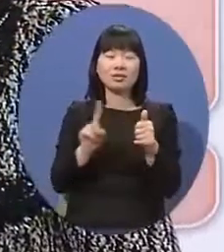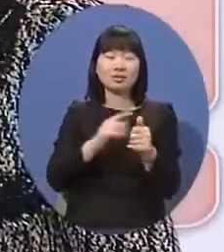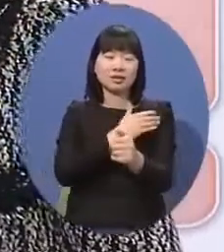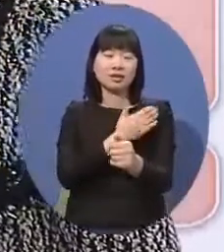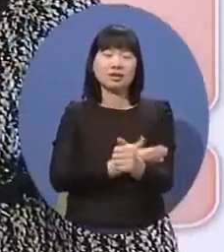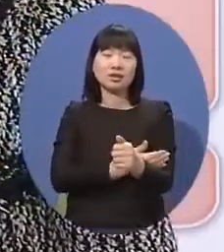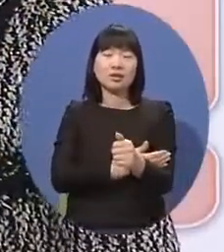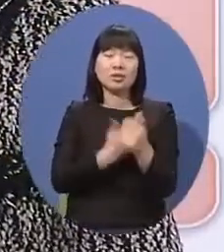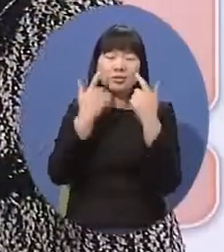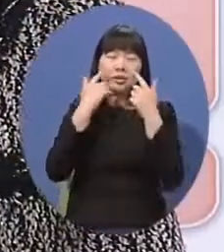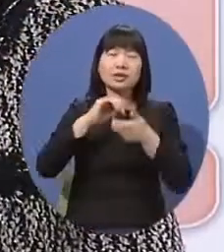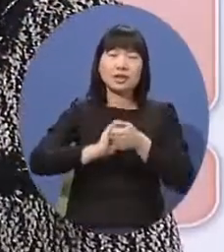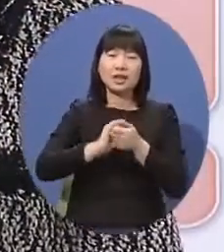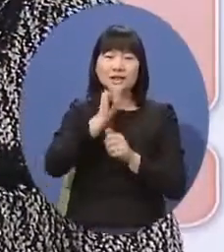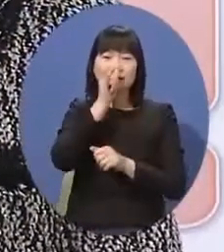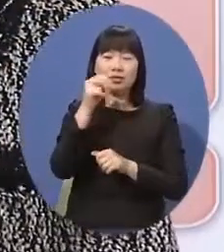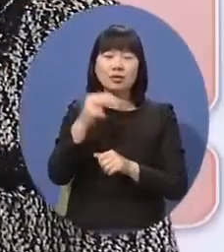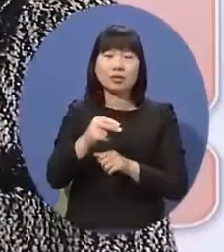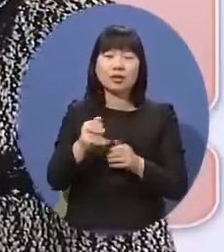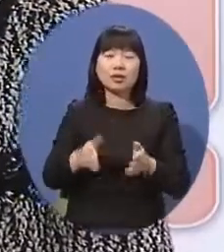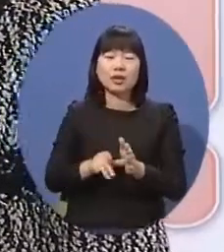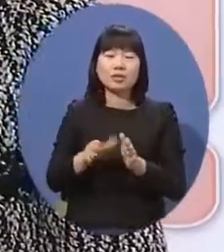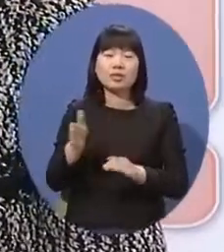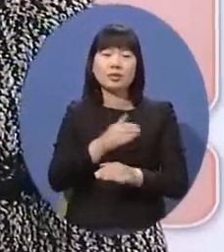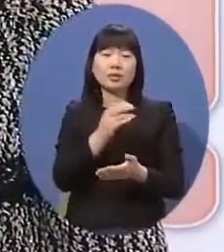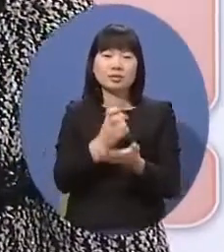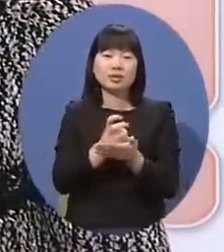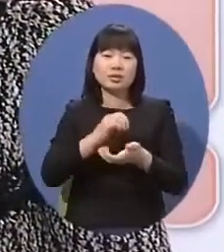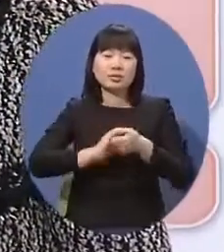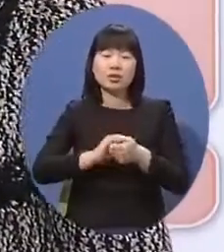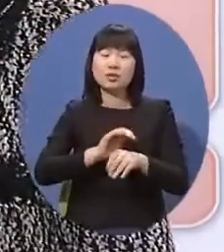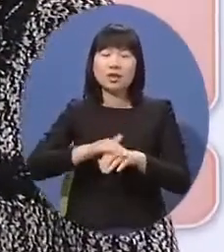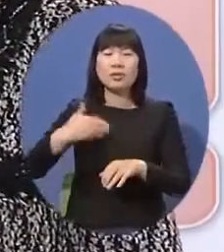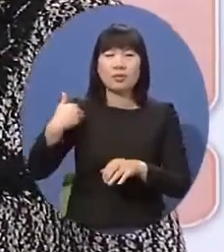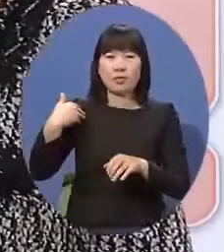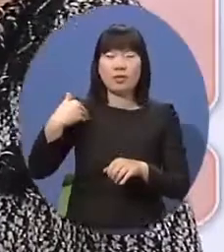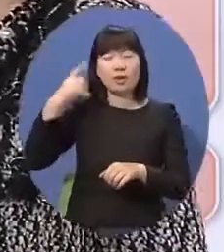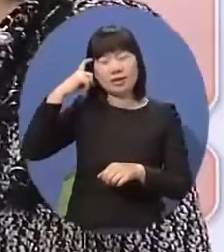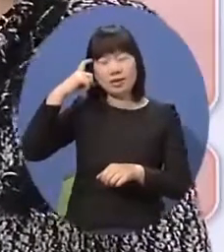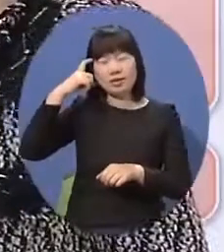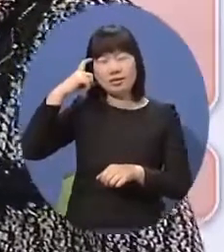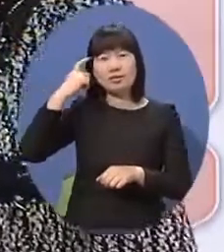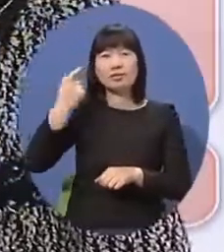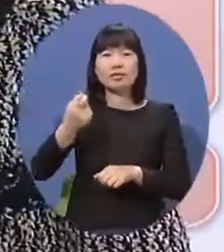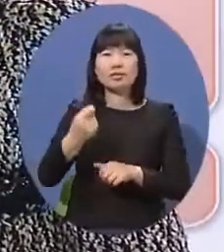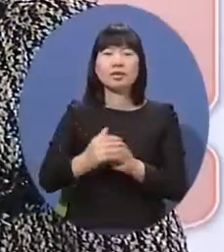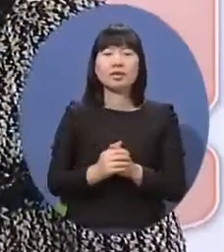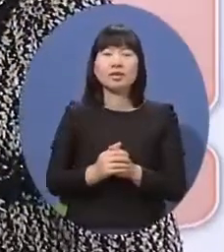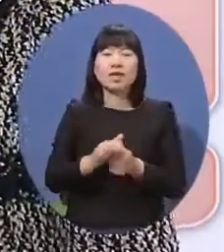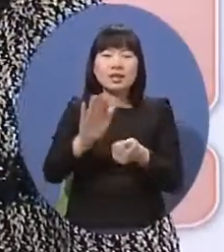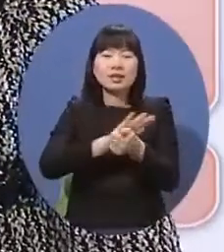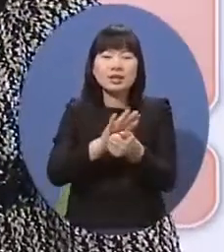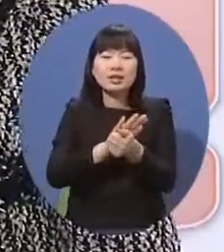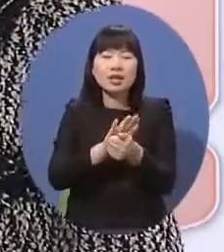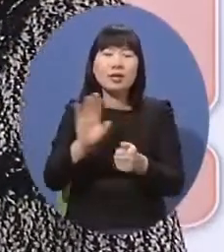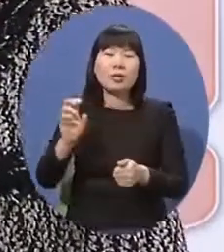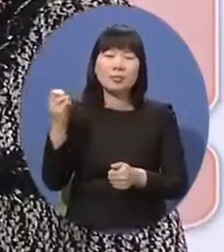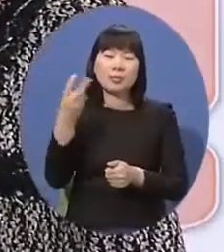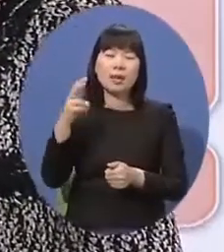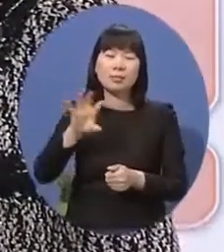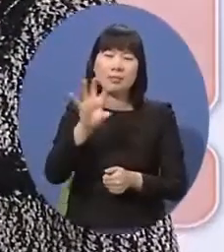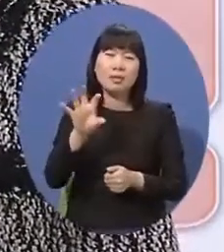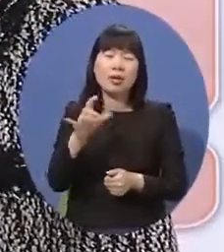능력에 분명히 제한이 있고, 애들이 태어날 때부터 규칙 규범 알지 못한다라고 생각 하시고 친절히